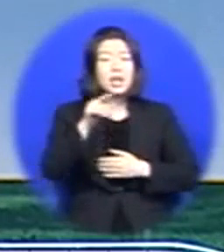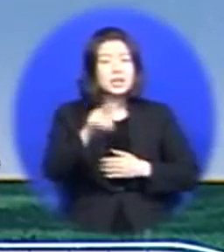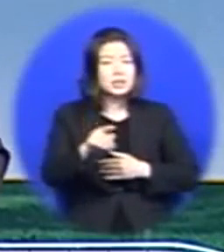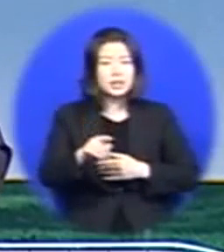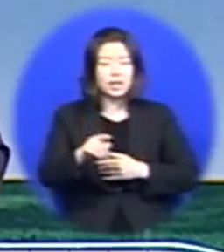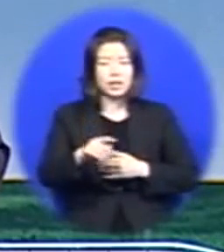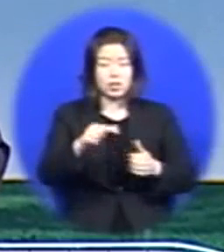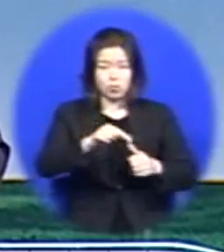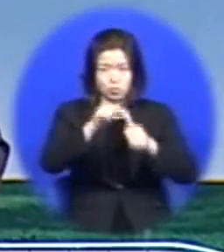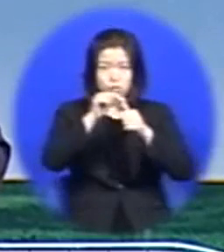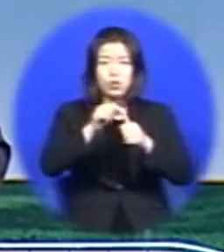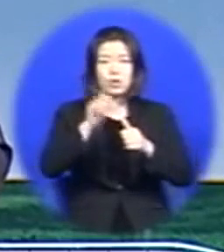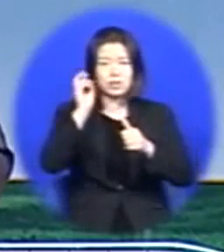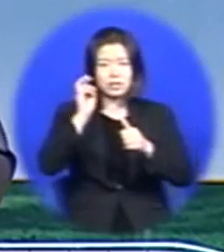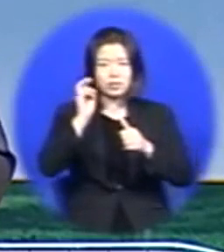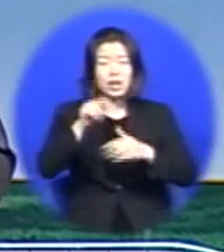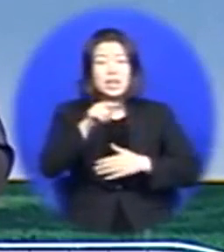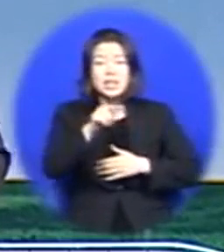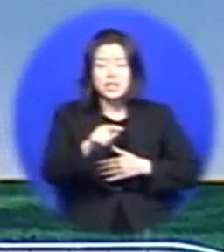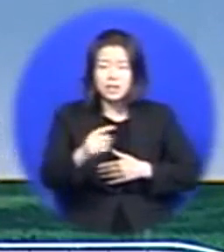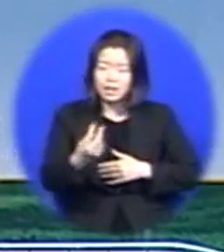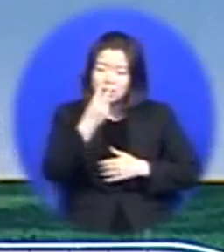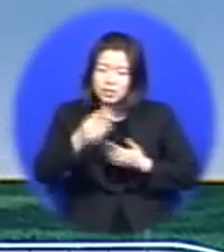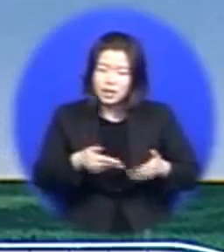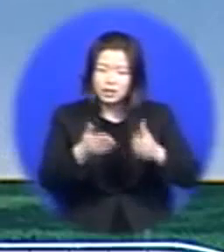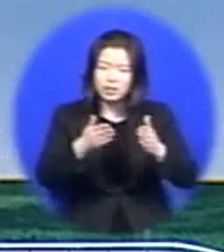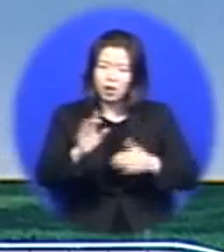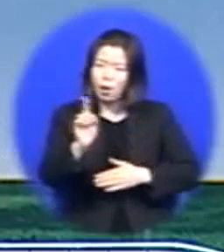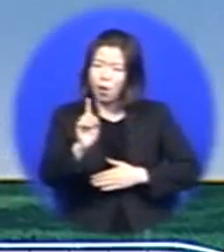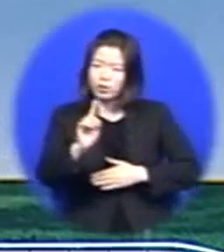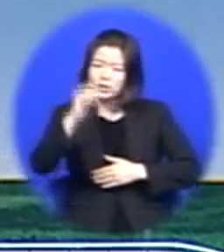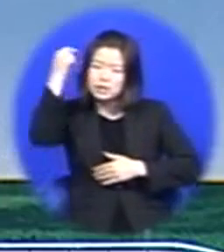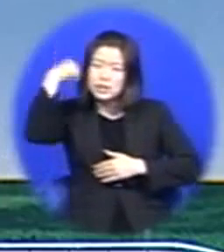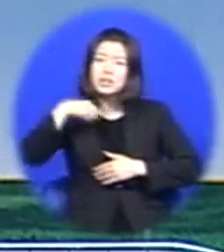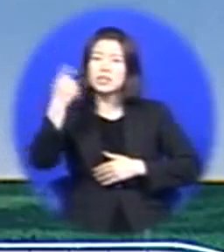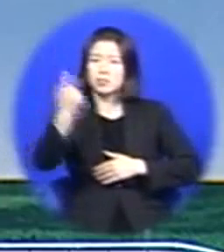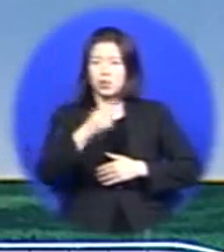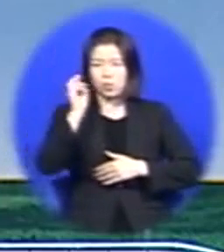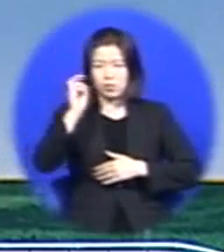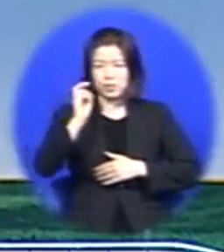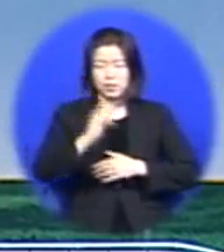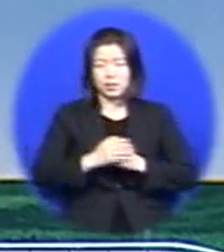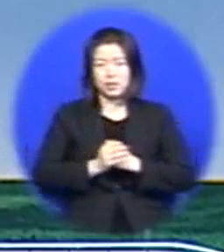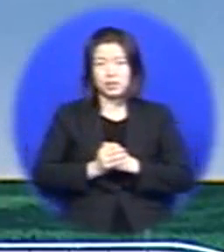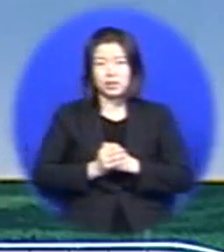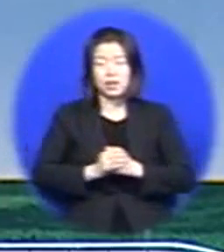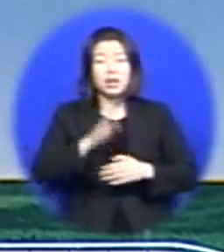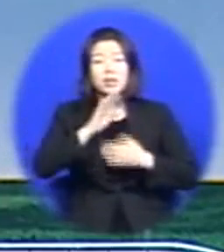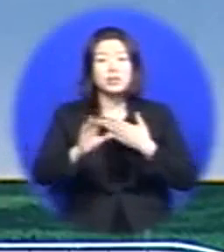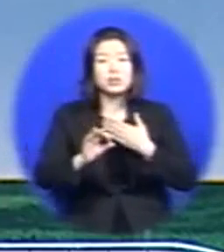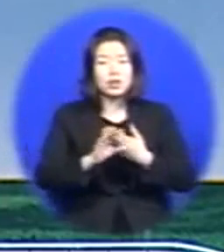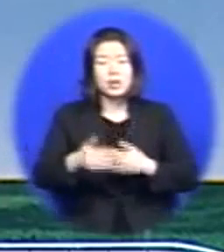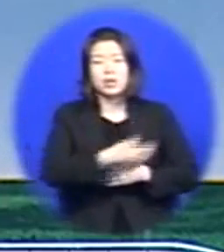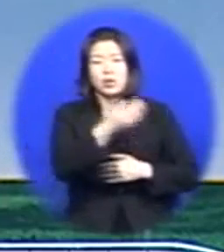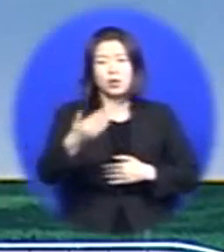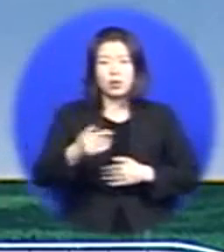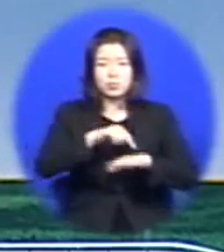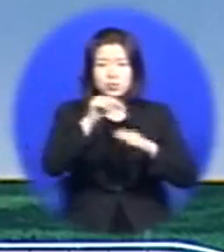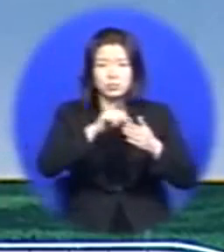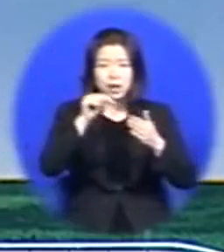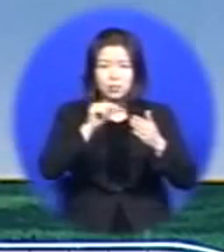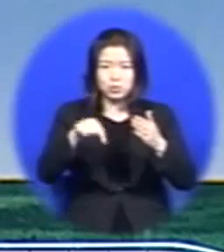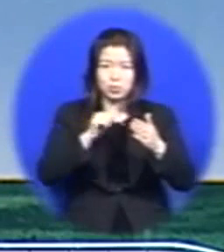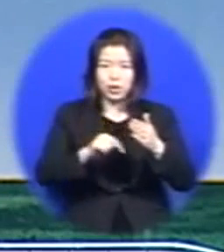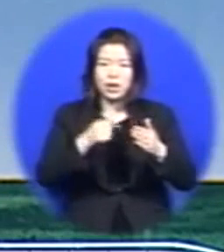그게 구원이구나. 이것이 살 길이구나 하는 어떤 감이 올 거예요. 그러면 여러분 안에 갈망이 일어나게